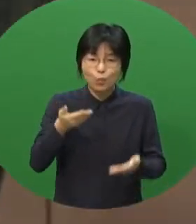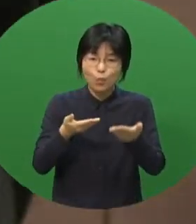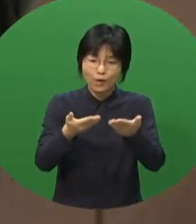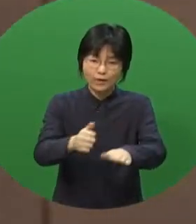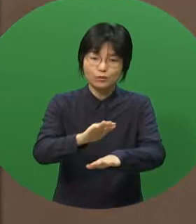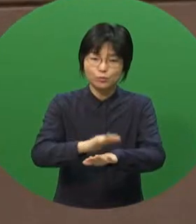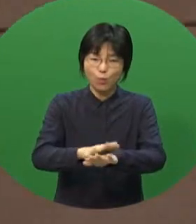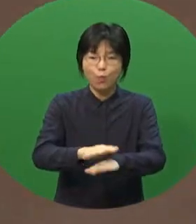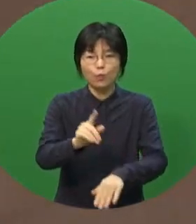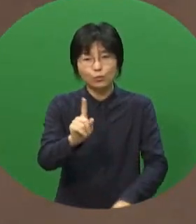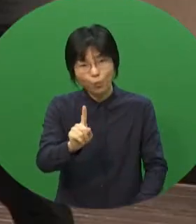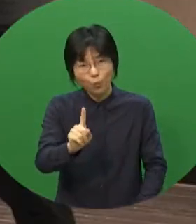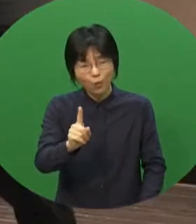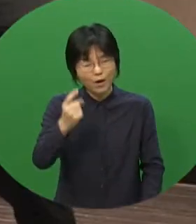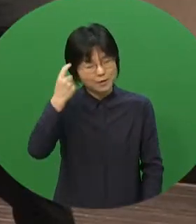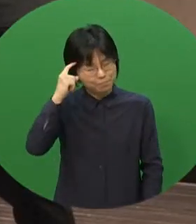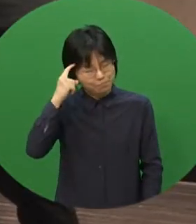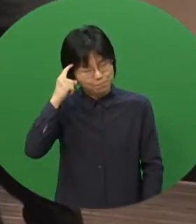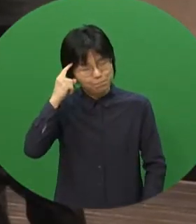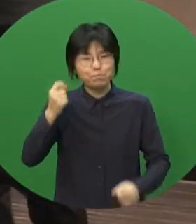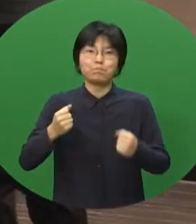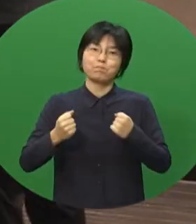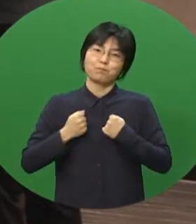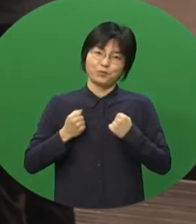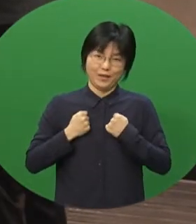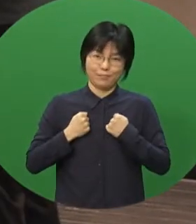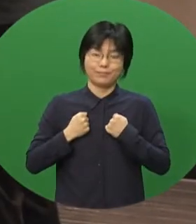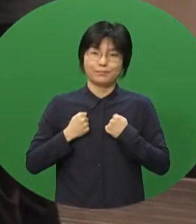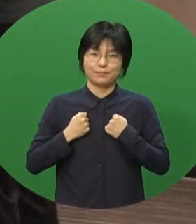表現力を磨きます。